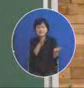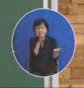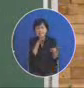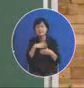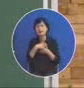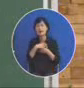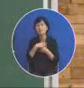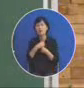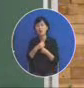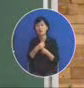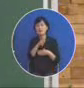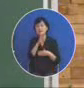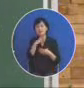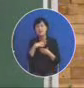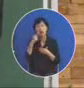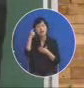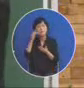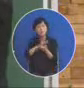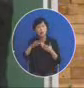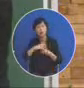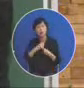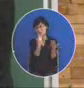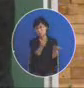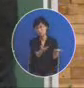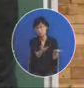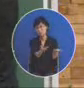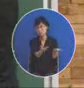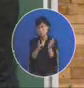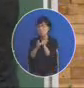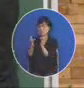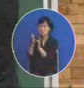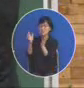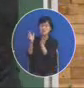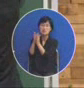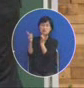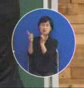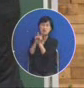give you true peace. 예수님이 말씀하셨어요. Jesus said this.